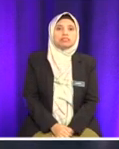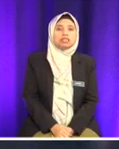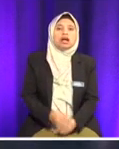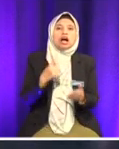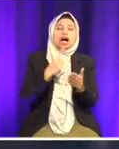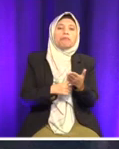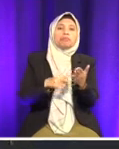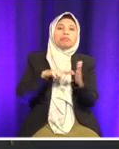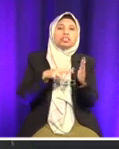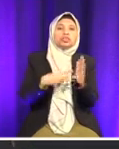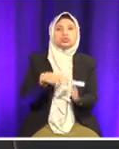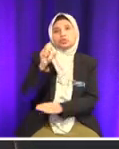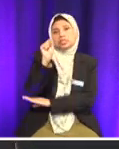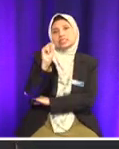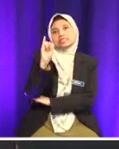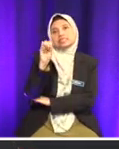maksud Siwa